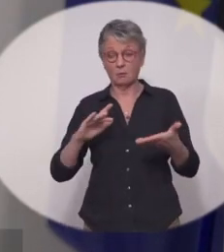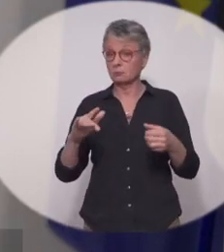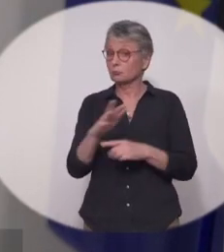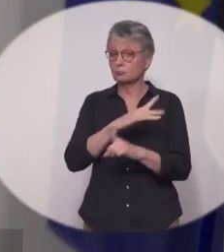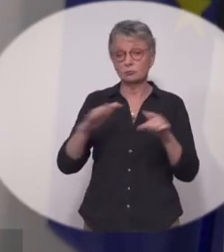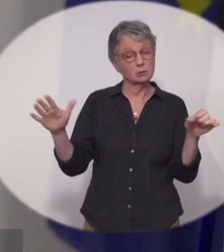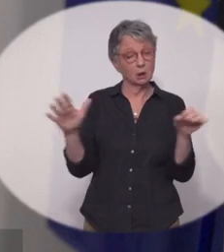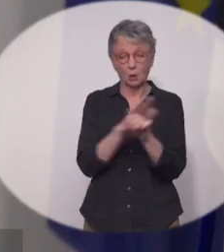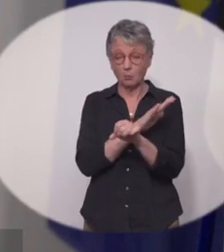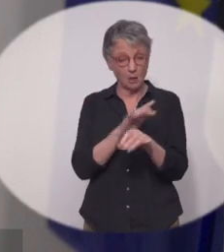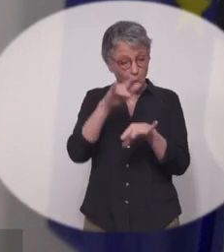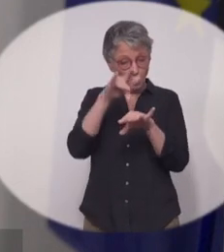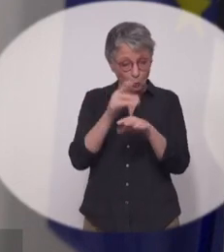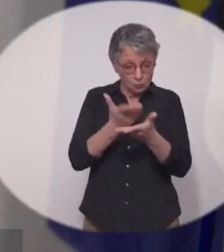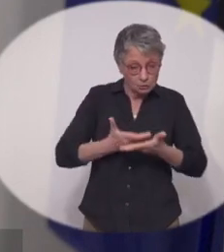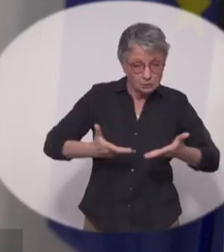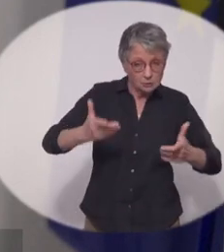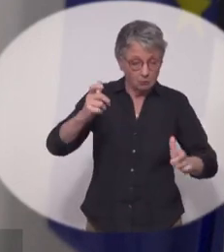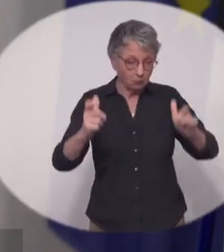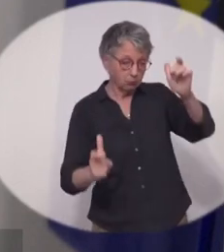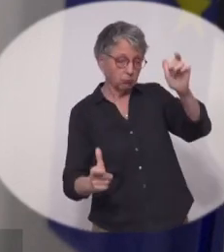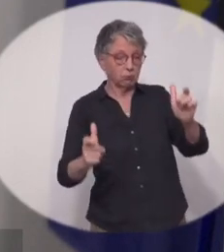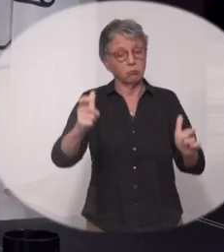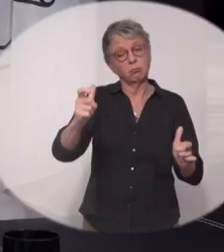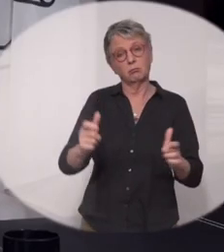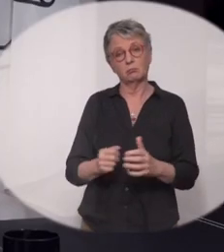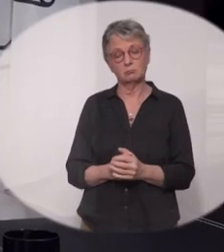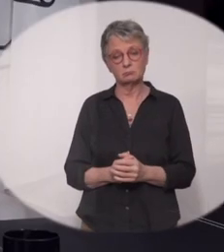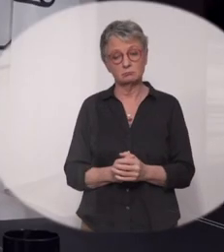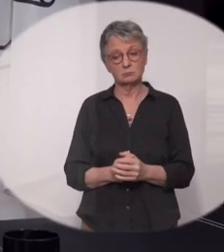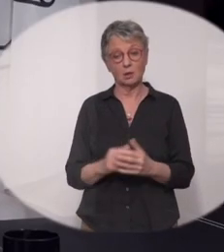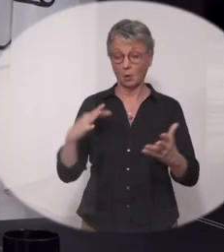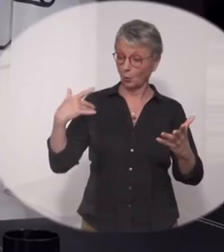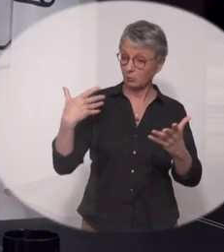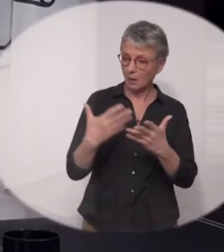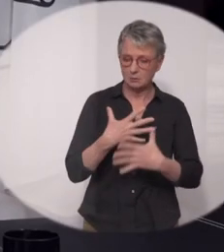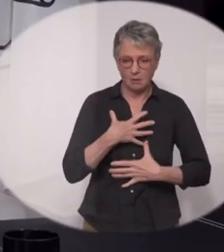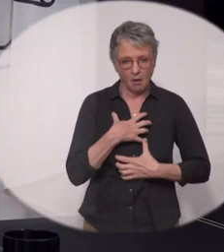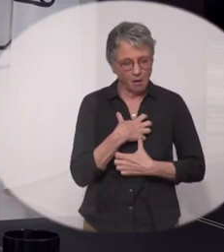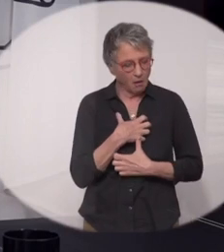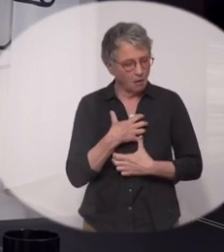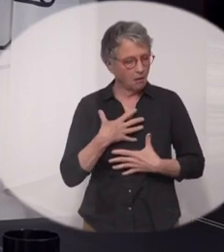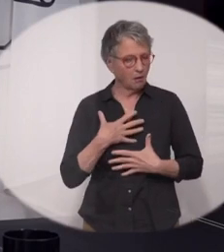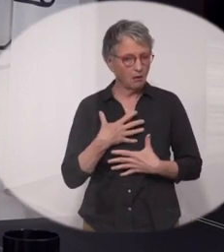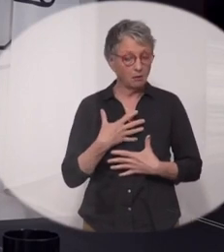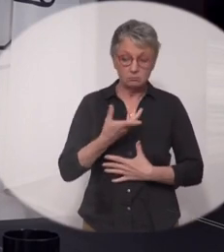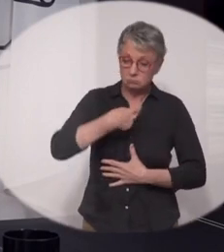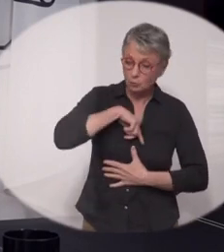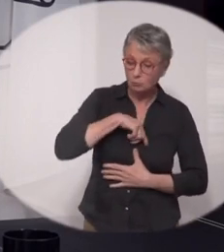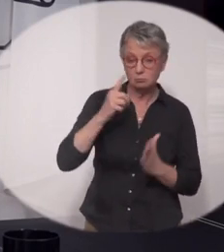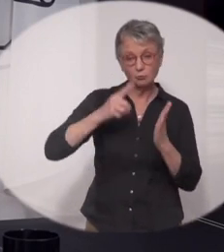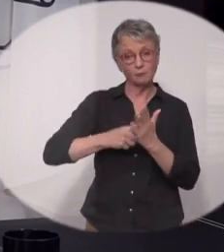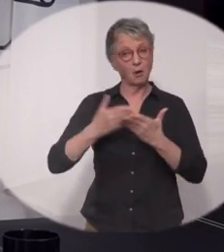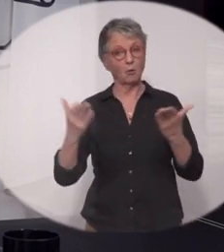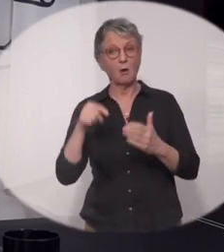aujourd'hui placé en situation d'insécurité majeur dans ce contexte anxiogène notre devoir est de proposer un